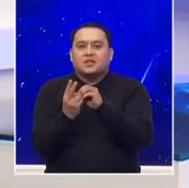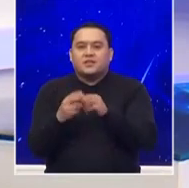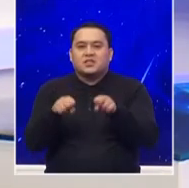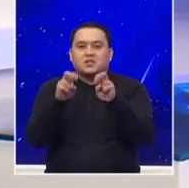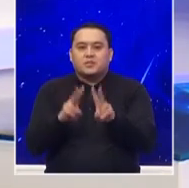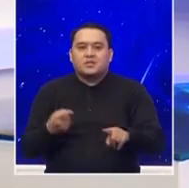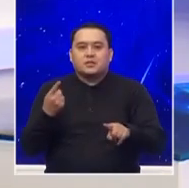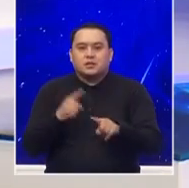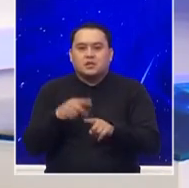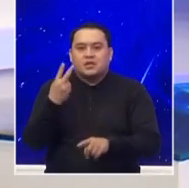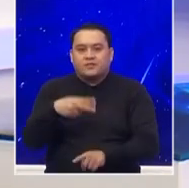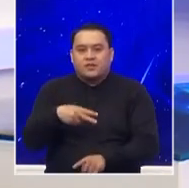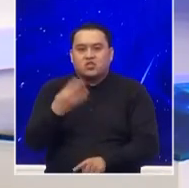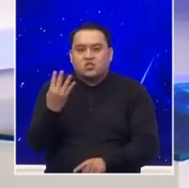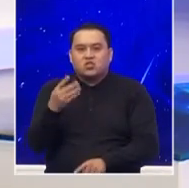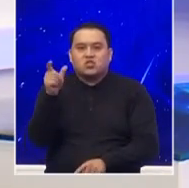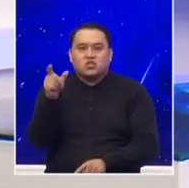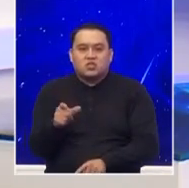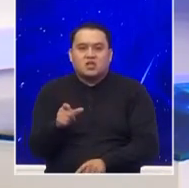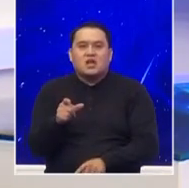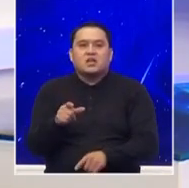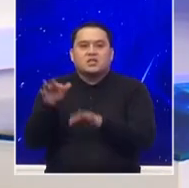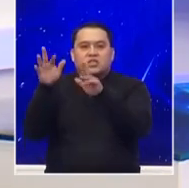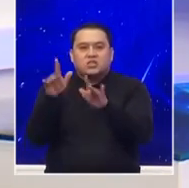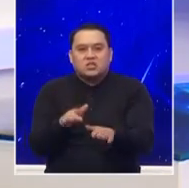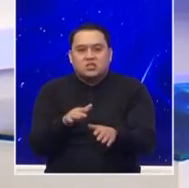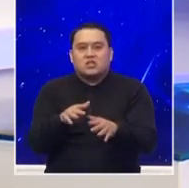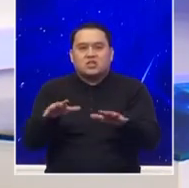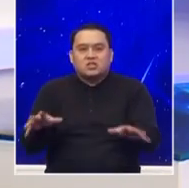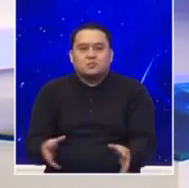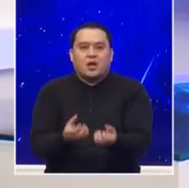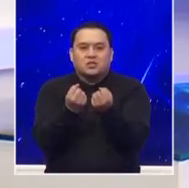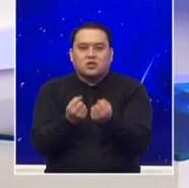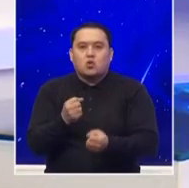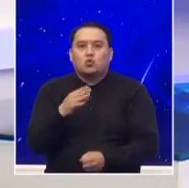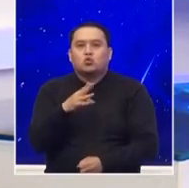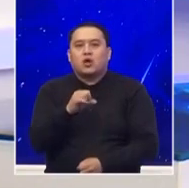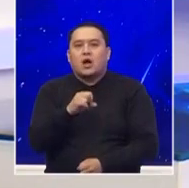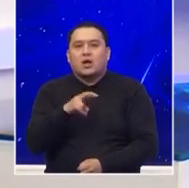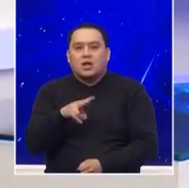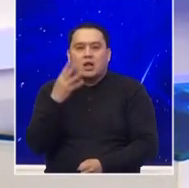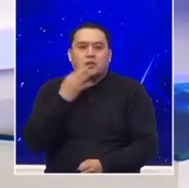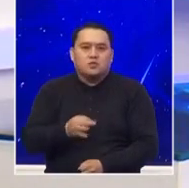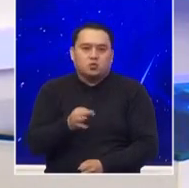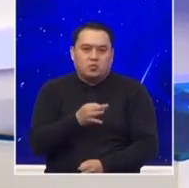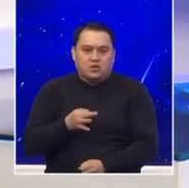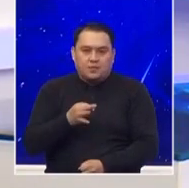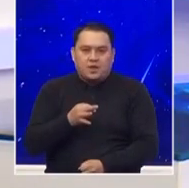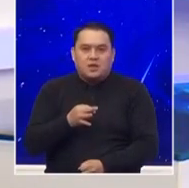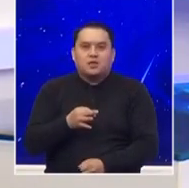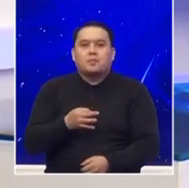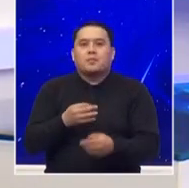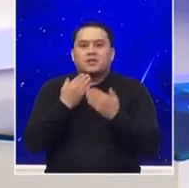Двенадцать единиц техники и 24 человека вызволены из снежного заноса на трассе Ушарал-Достык в Алматинской области. И это всего